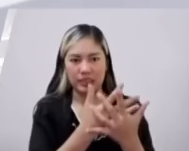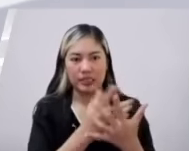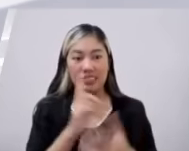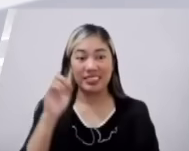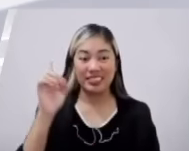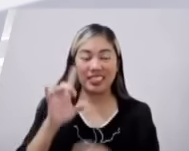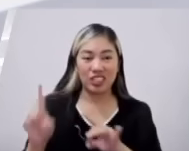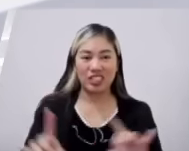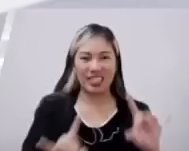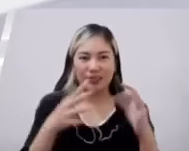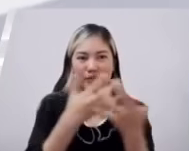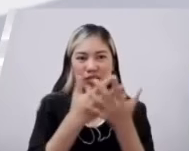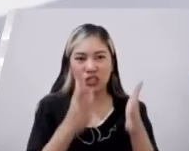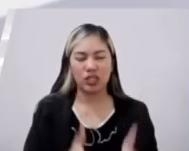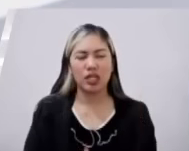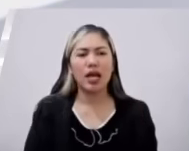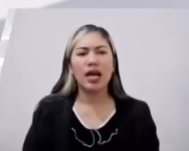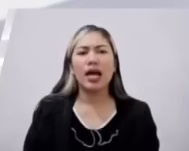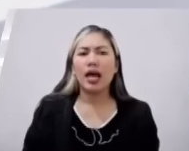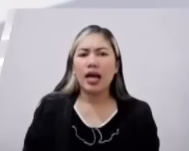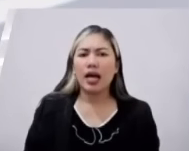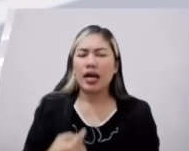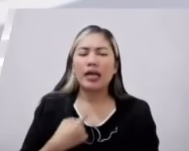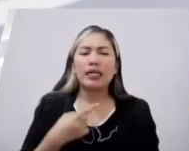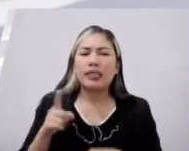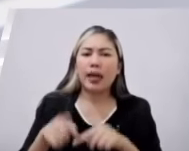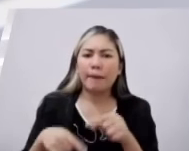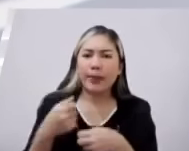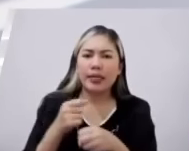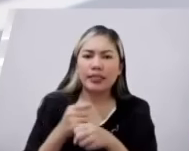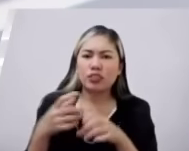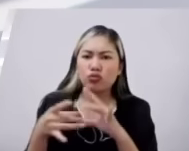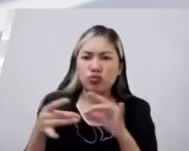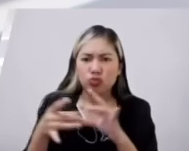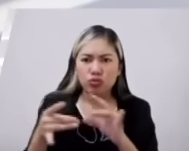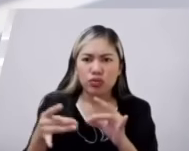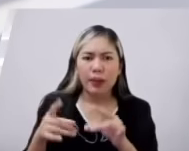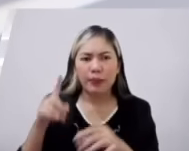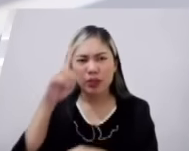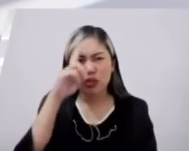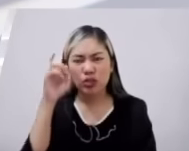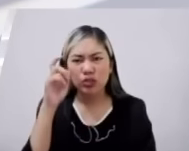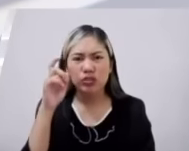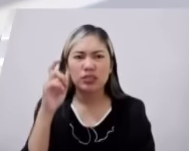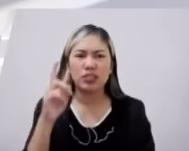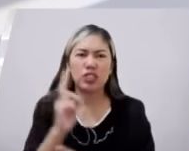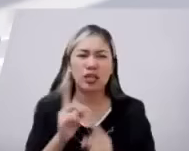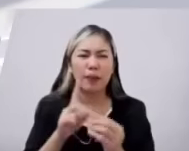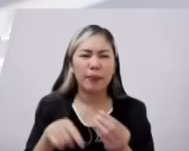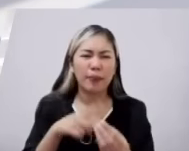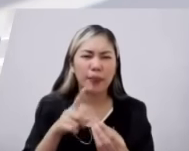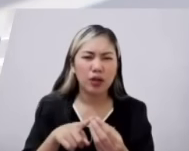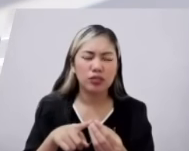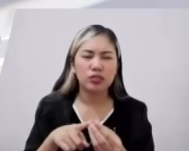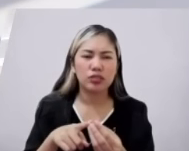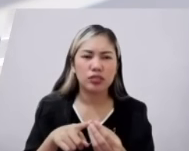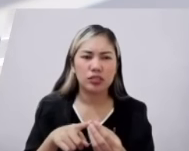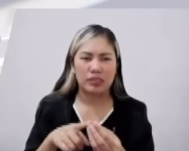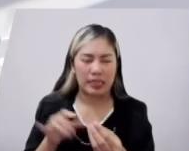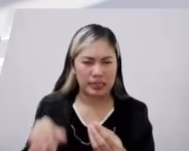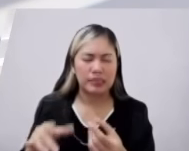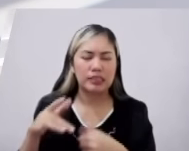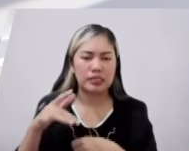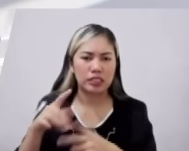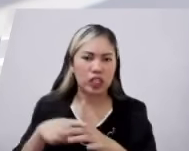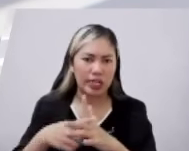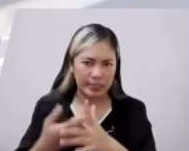that because the talks have only just started this morning and I think it's only about to start. So I don't have